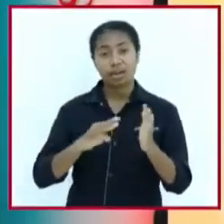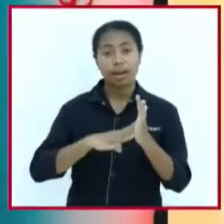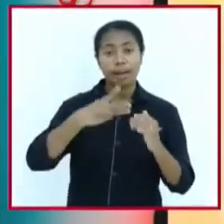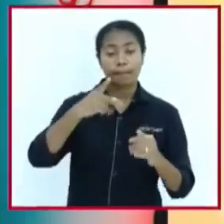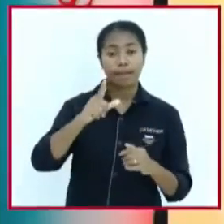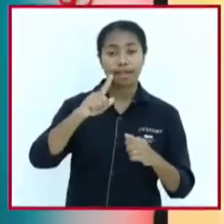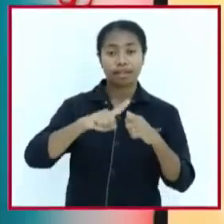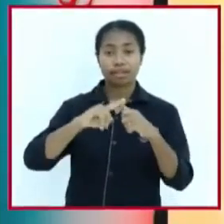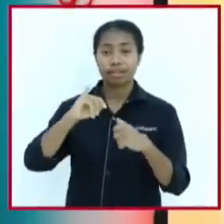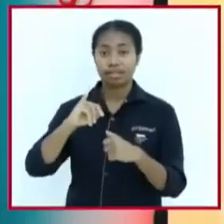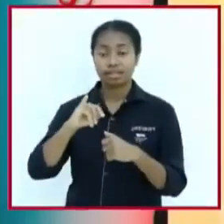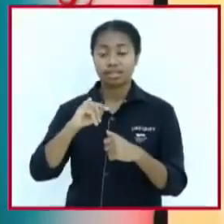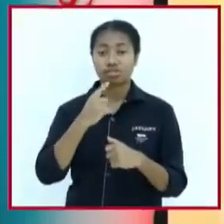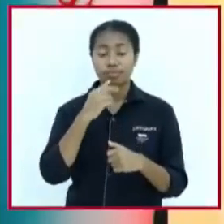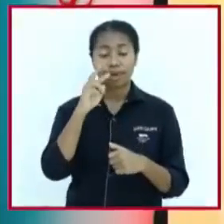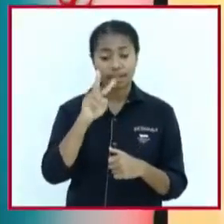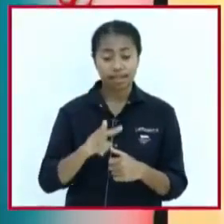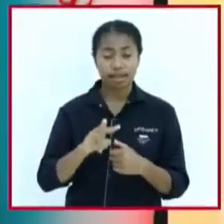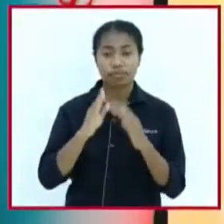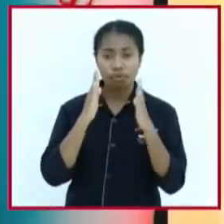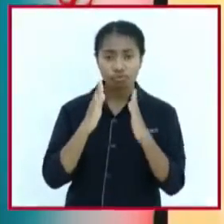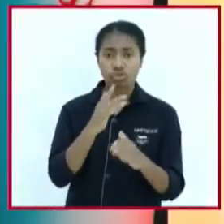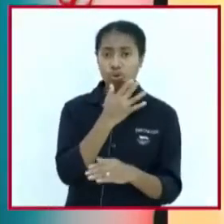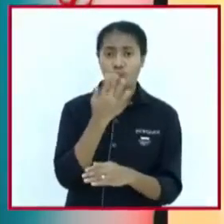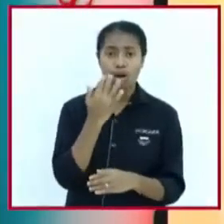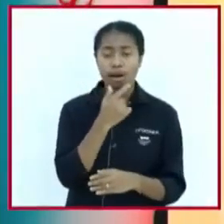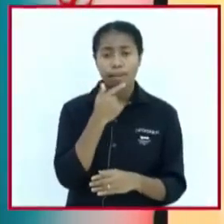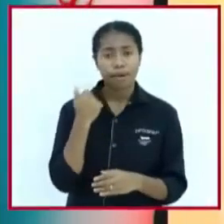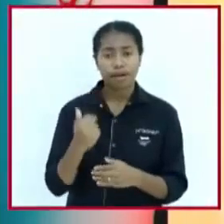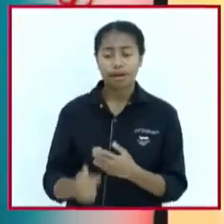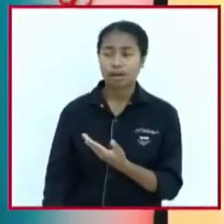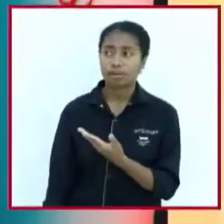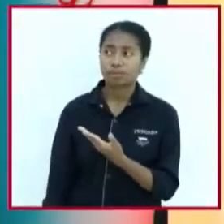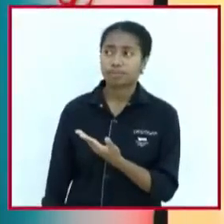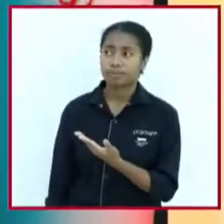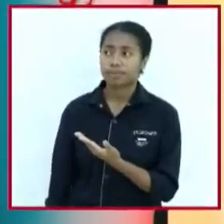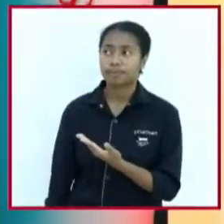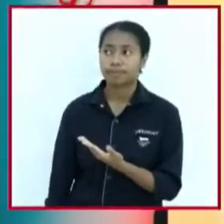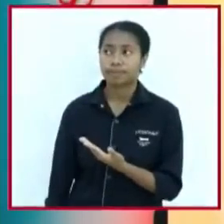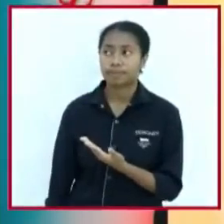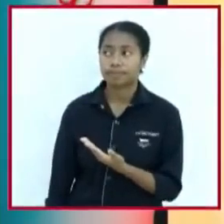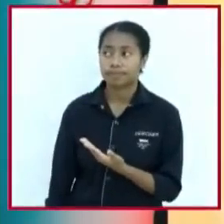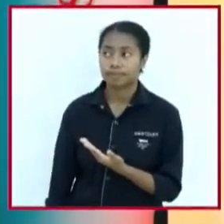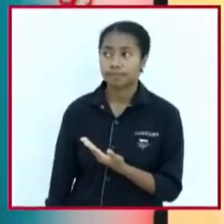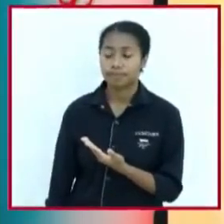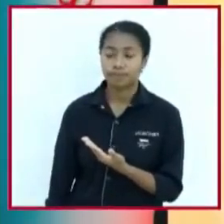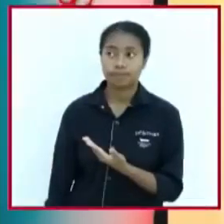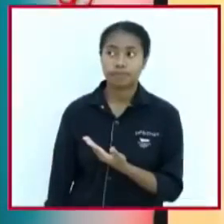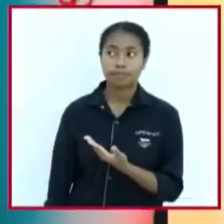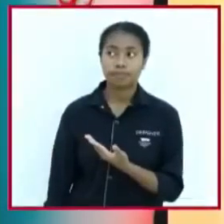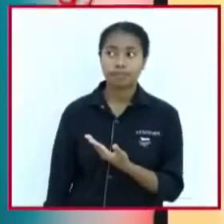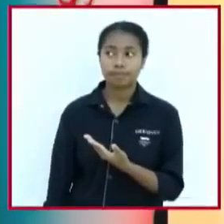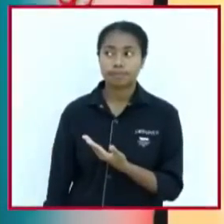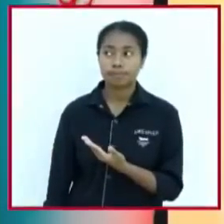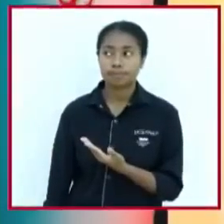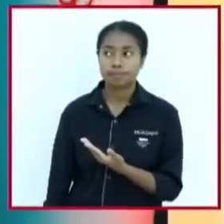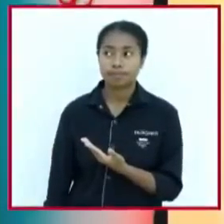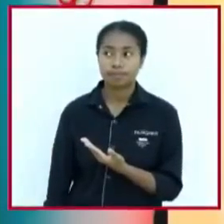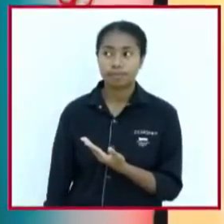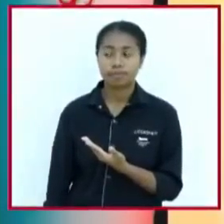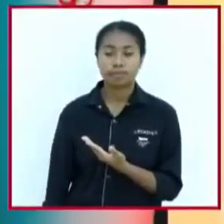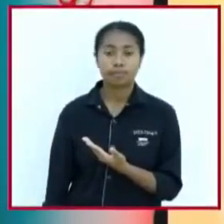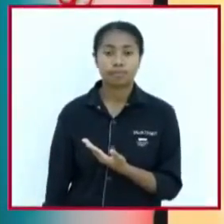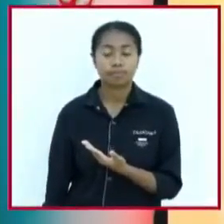berbapak tidak beribu tidak bersilsilah harinya tidak berawal hidupnya tidak berkesudahan dia jadi imam sampai